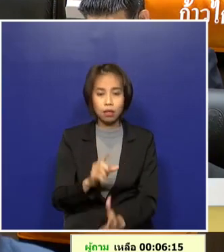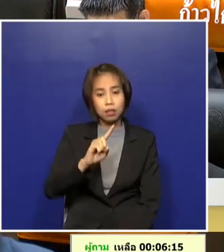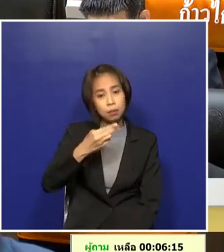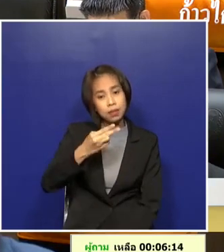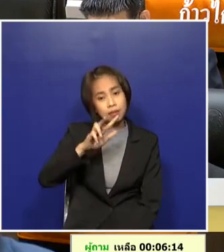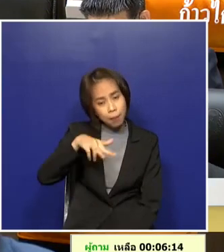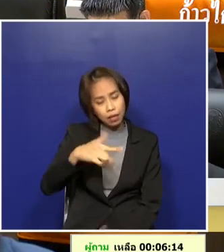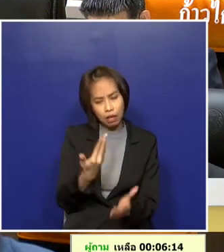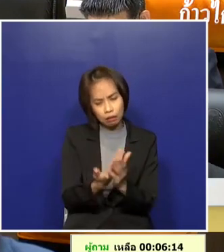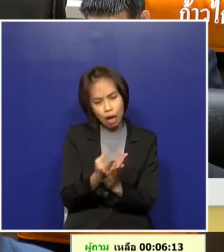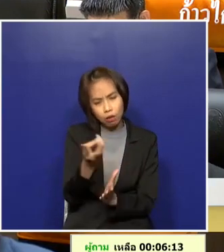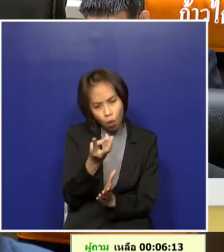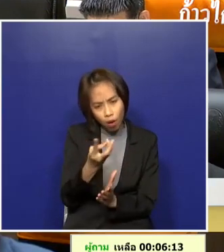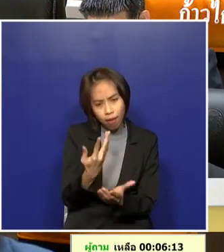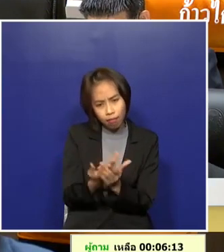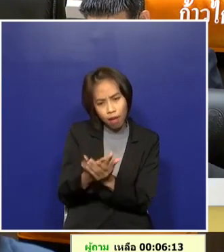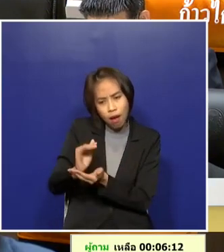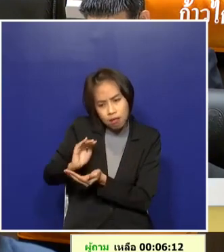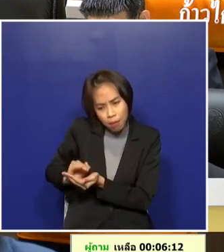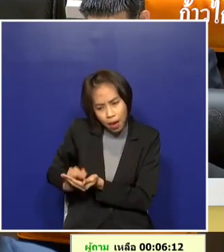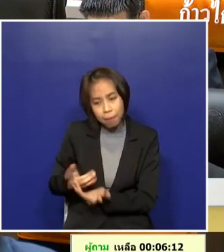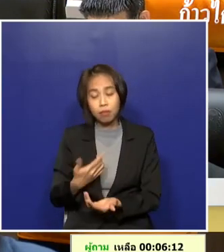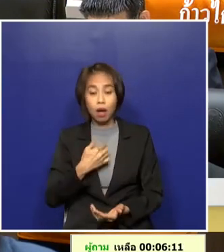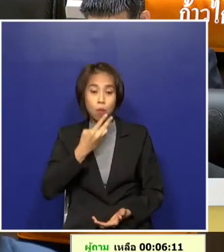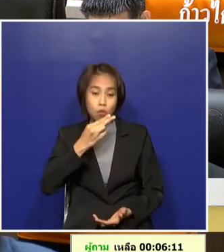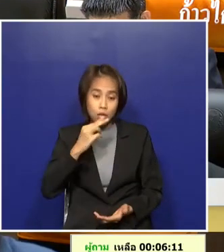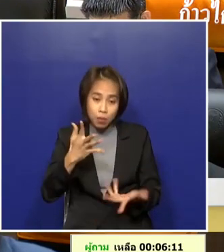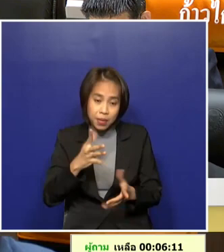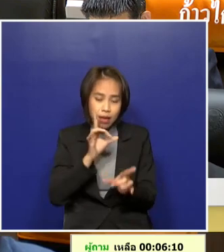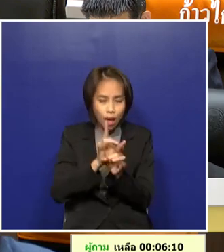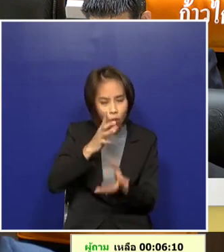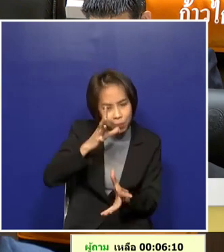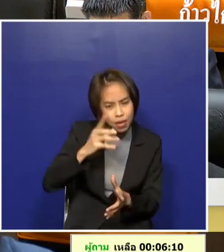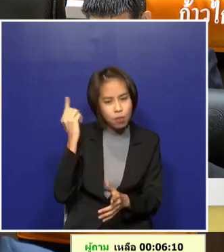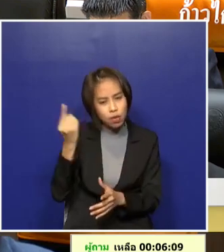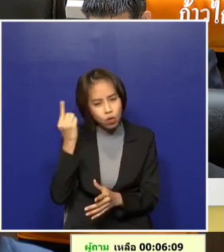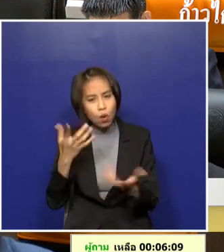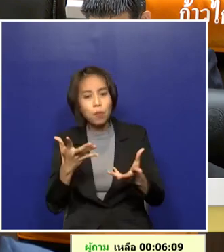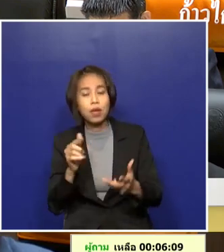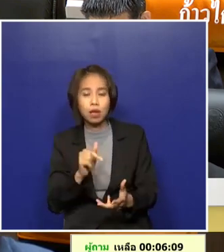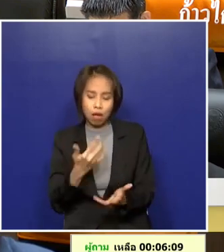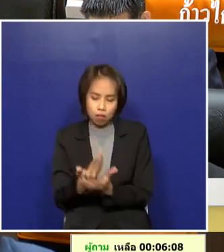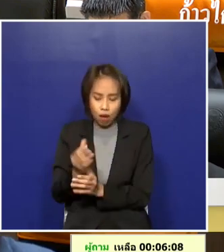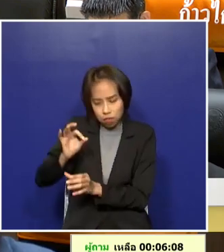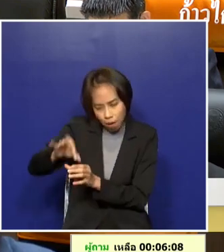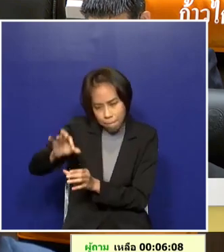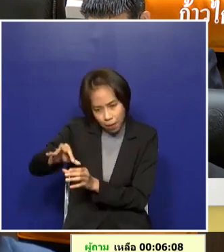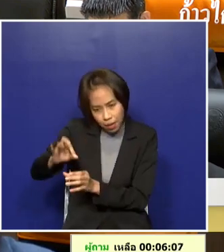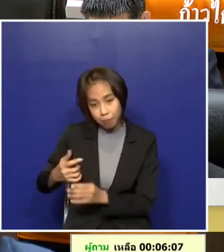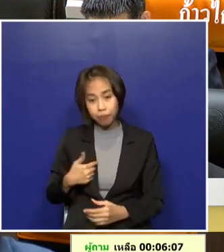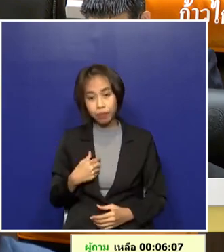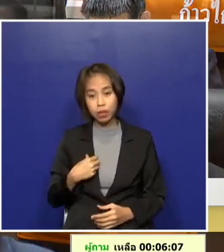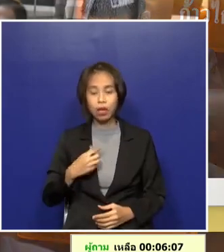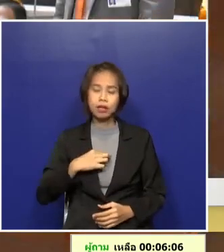ครับแล้วเขาเก็บเงินมาได้ 500,000 เหล้าไม่กินผู้หญิงไม่เที่ยวบุหรี่ไม่สูบเนี่ยเสื้อก็ใส่เก่าๆที่บริษัทให้เ